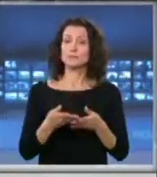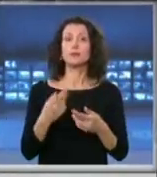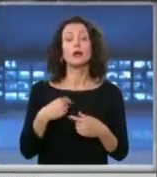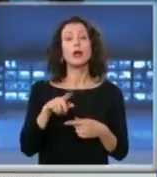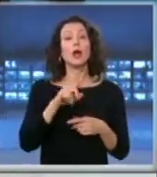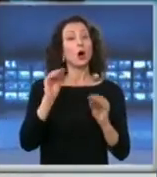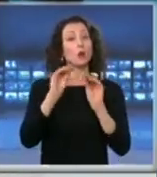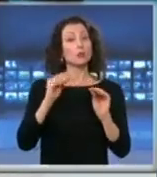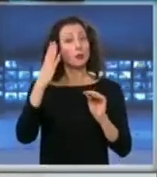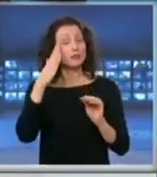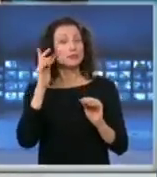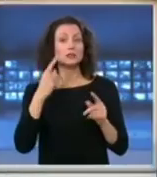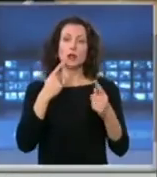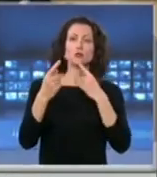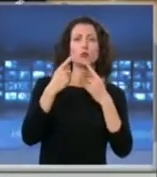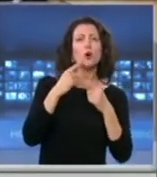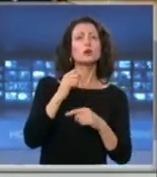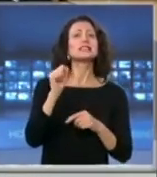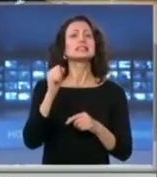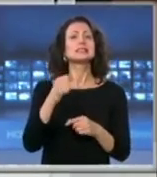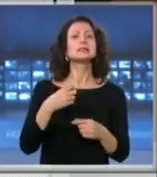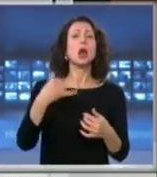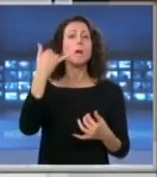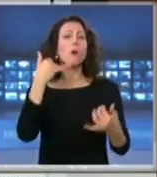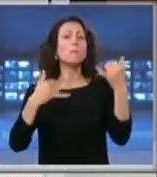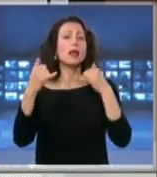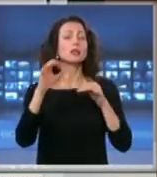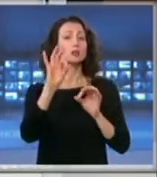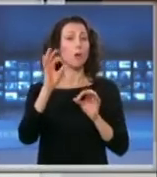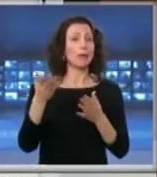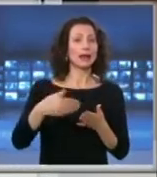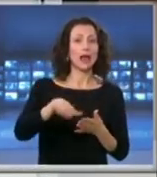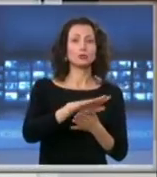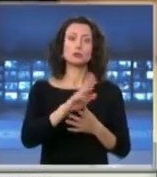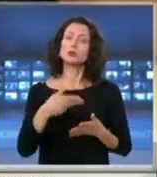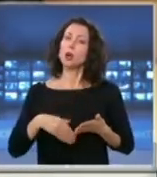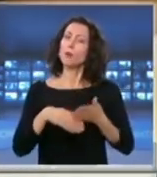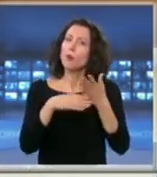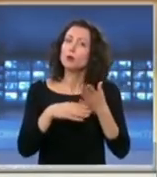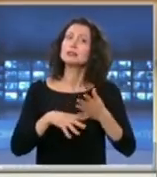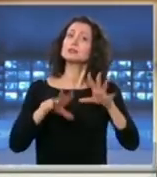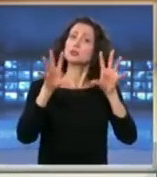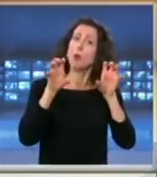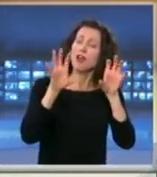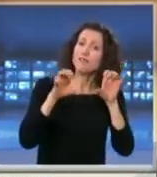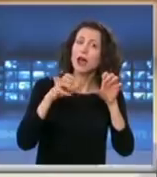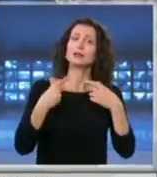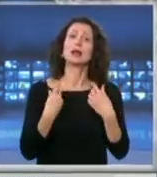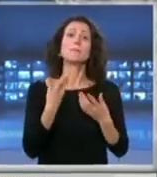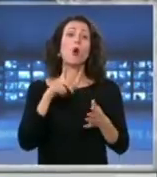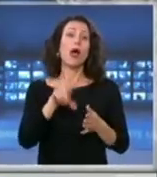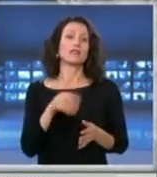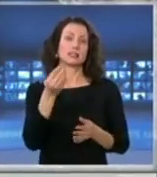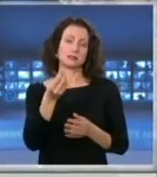които предлагат специални оферти за училищата, да помогнат на родителите с доставка на мобилен интернет на преференциални цени. Просто